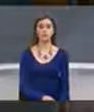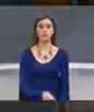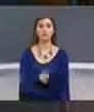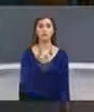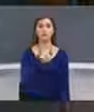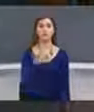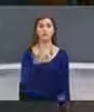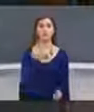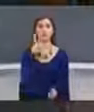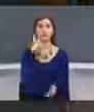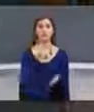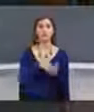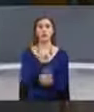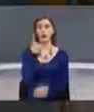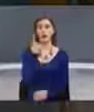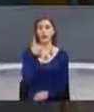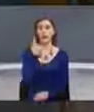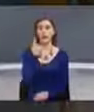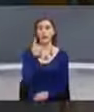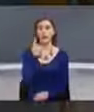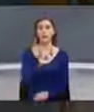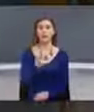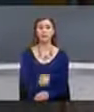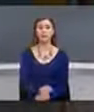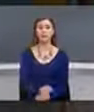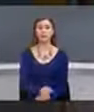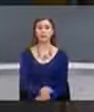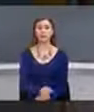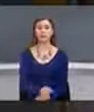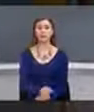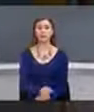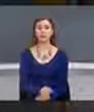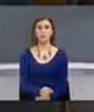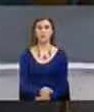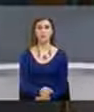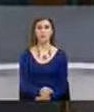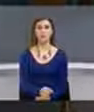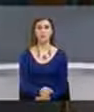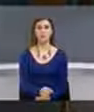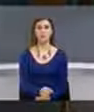pika 4.1, te neni 4.1.